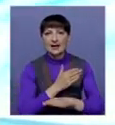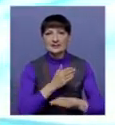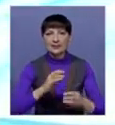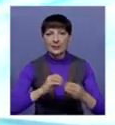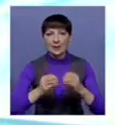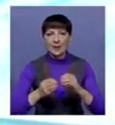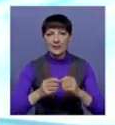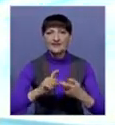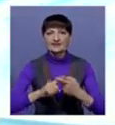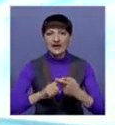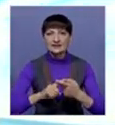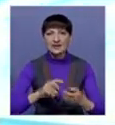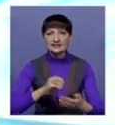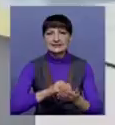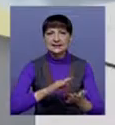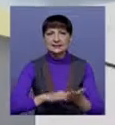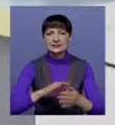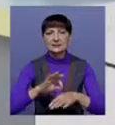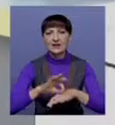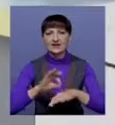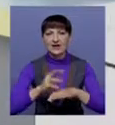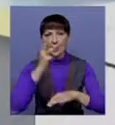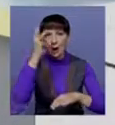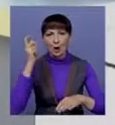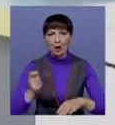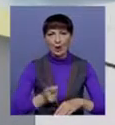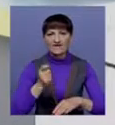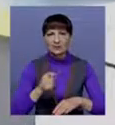положения, связанного с регистрацией заболеваемости коронавирусной инфекцией в нашей стране.